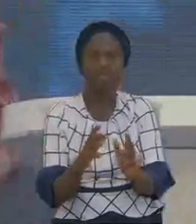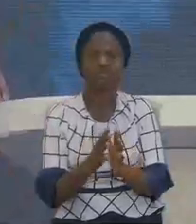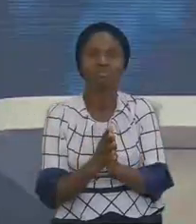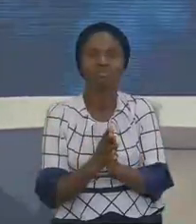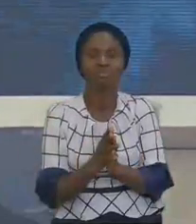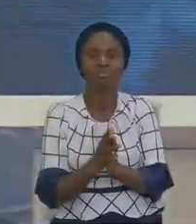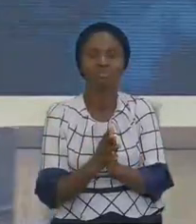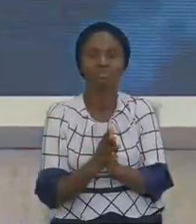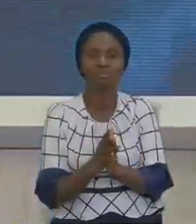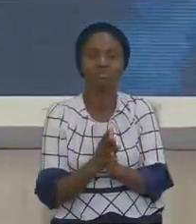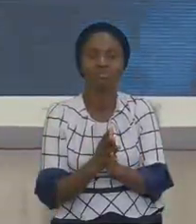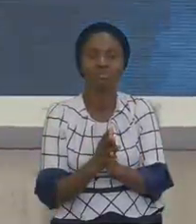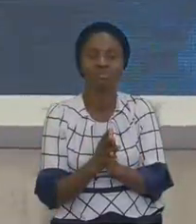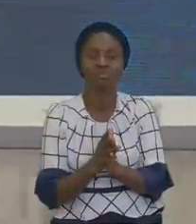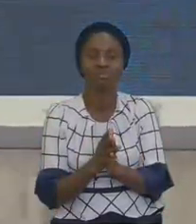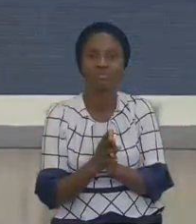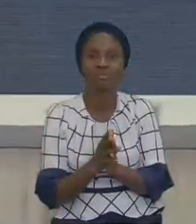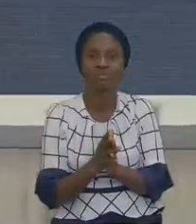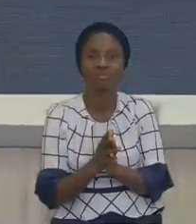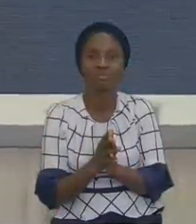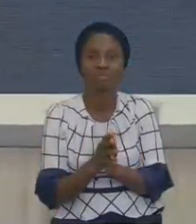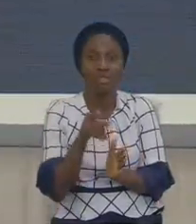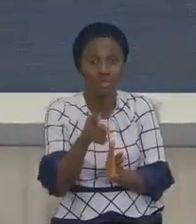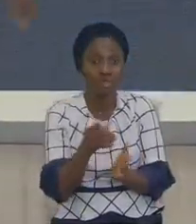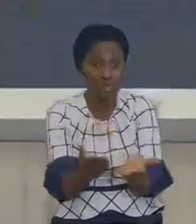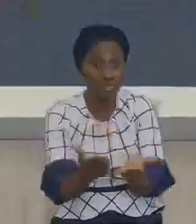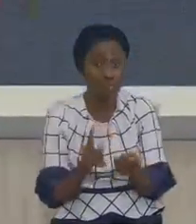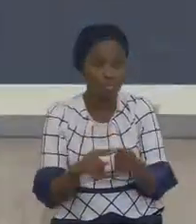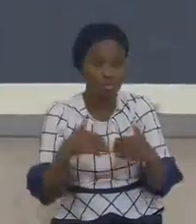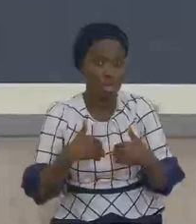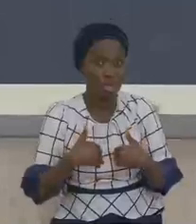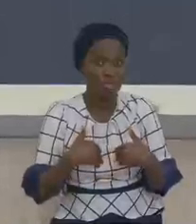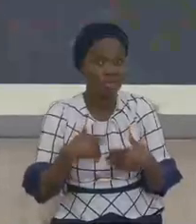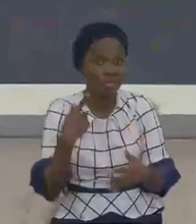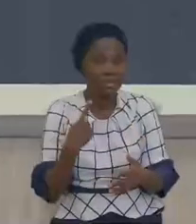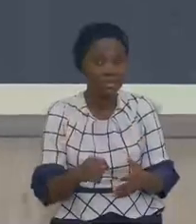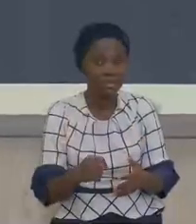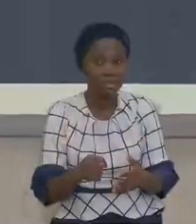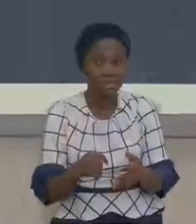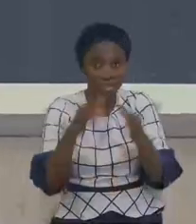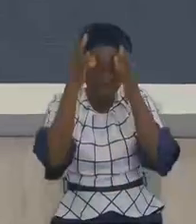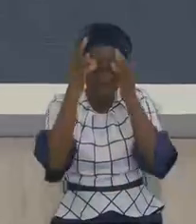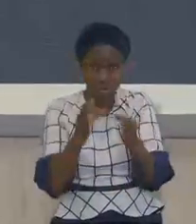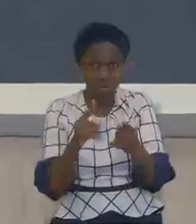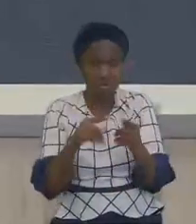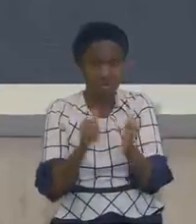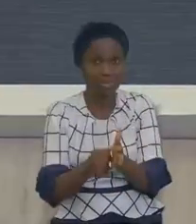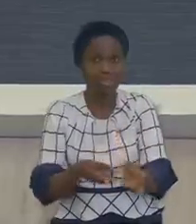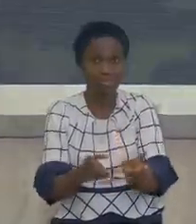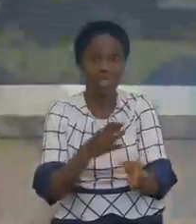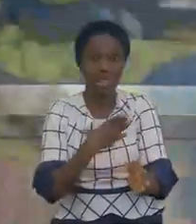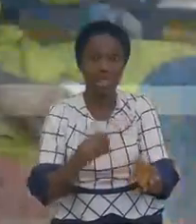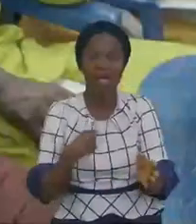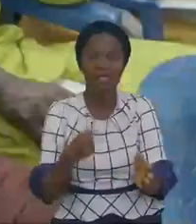tu veux avoir la décision par laquelle tu commences et le désir de vivre tel que tu